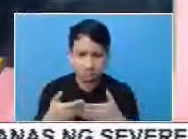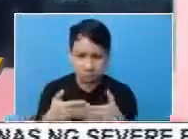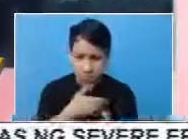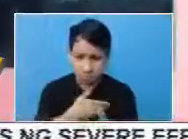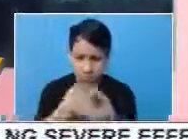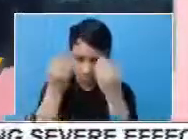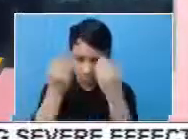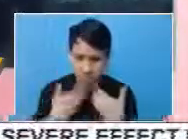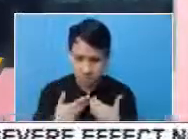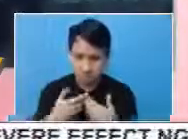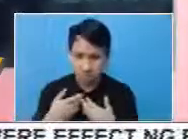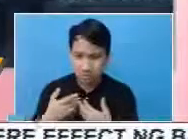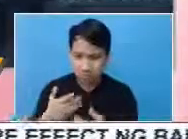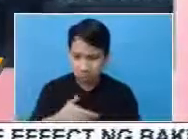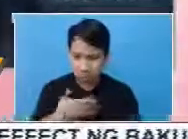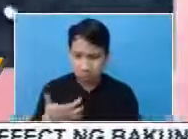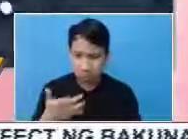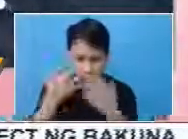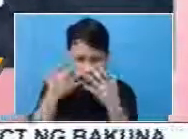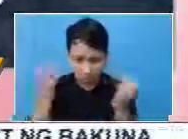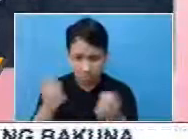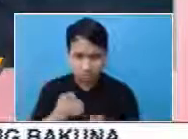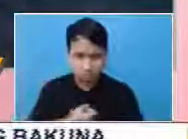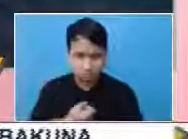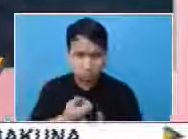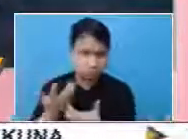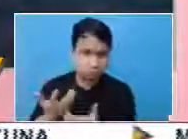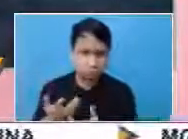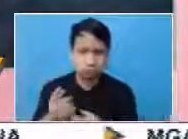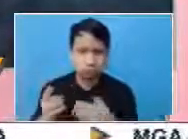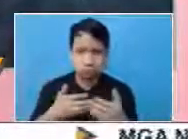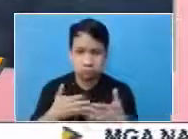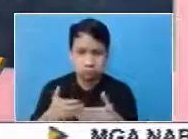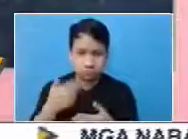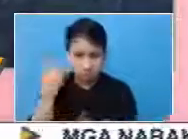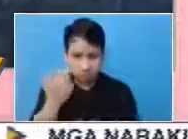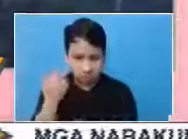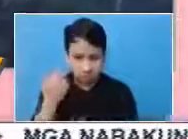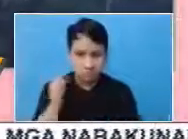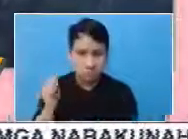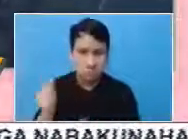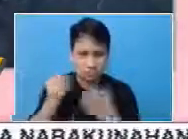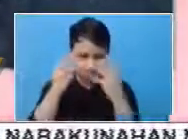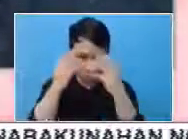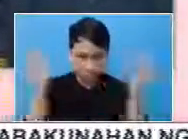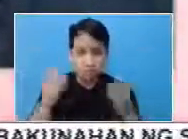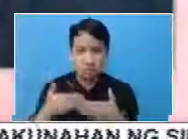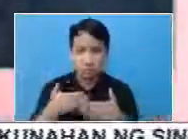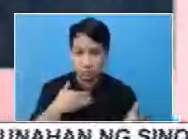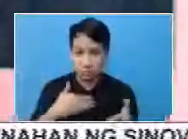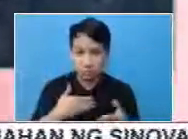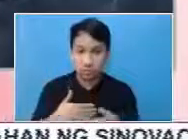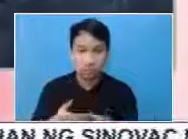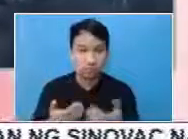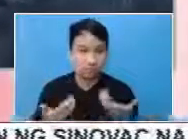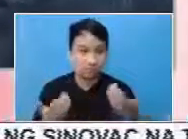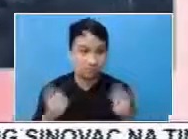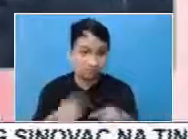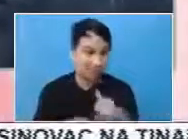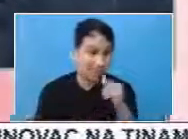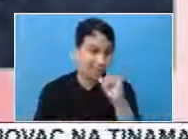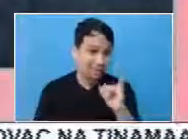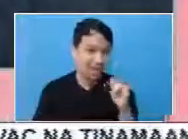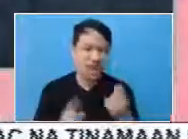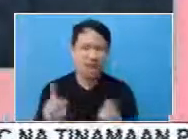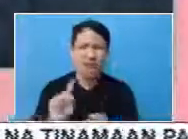natin sa mismong may nag-undergo dito. Kaya tama po talaga ang sabi ng ama ng aming pamunuan. Tatignan po natin ang